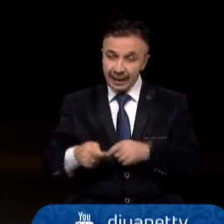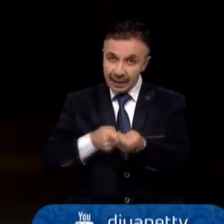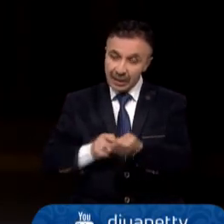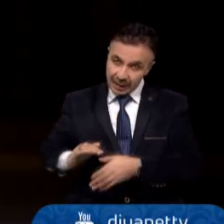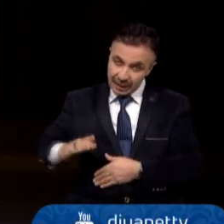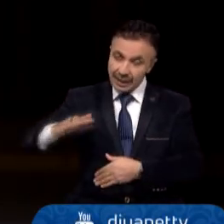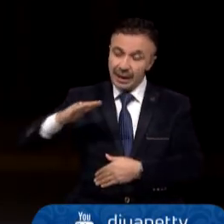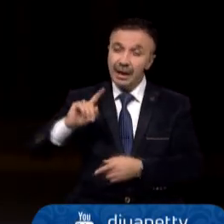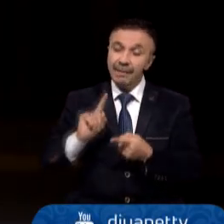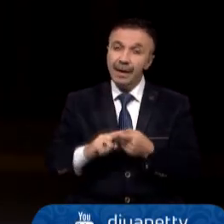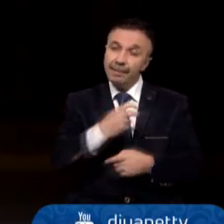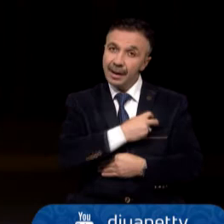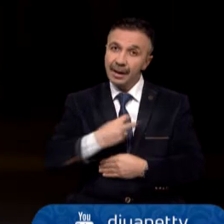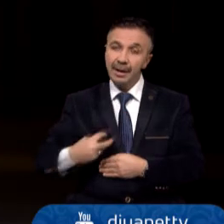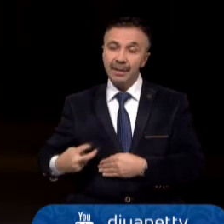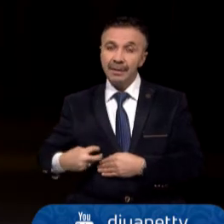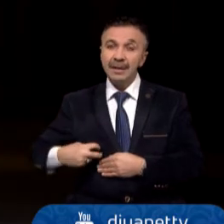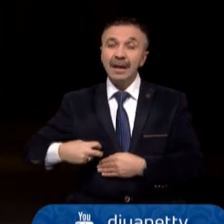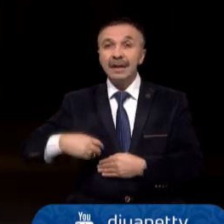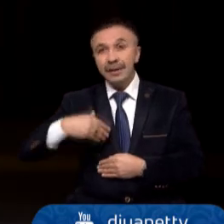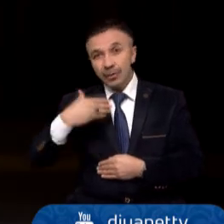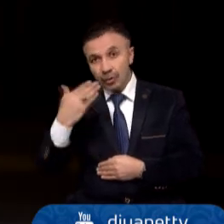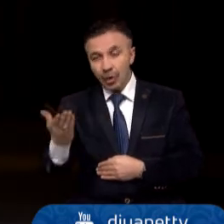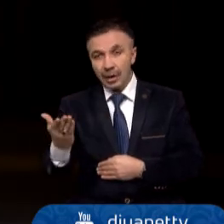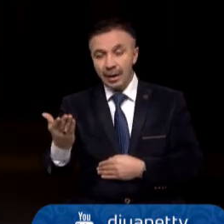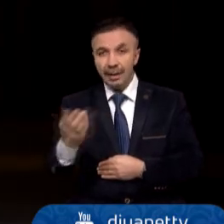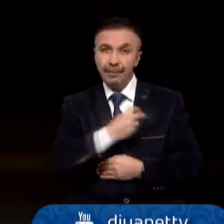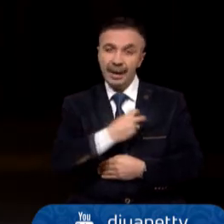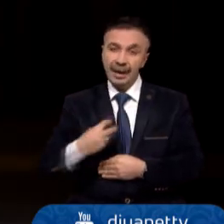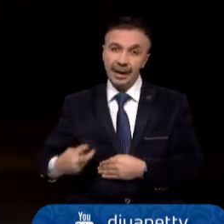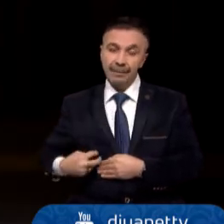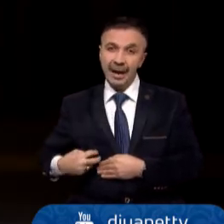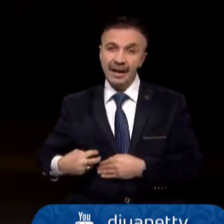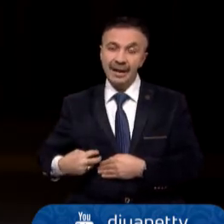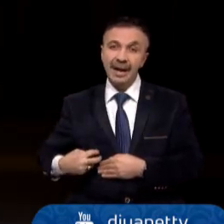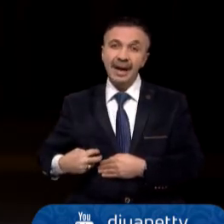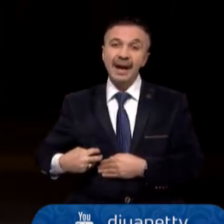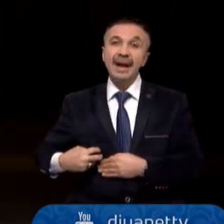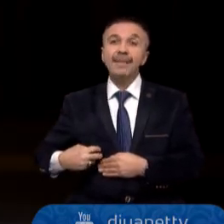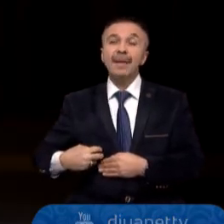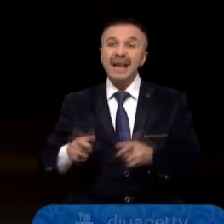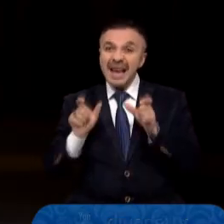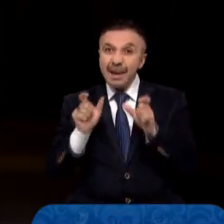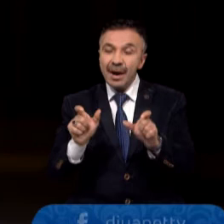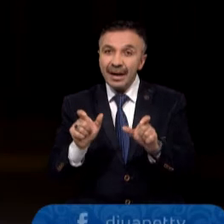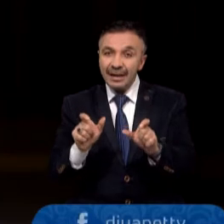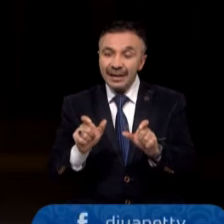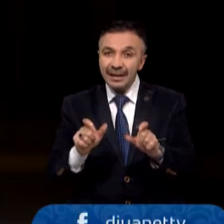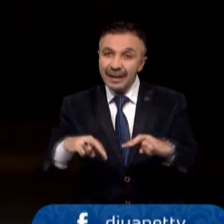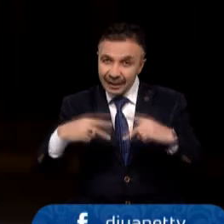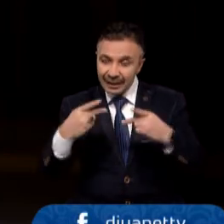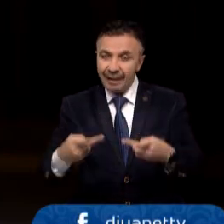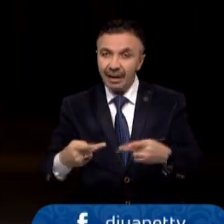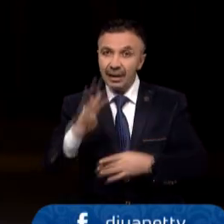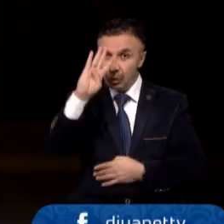ve Peygamberimizden sonra ara peygamber emanetini devralan dört